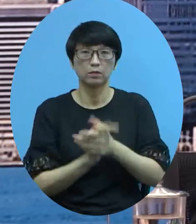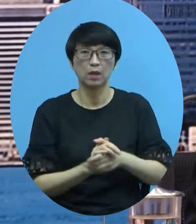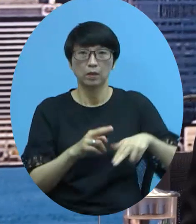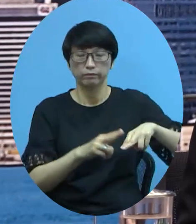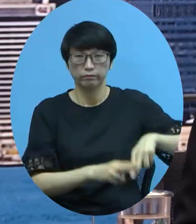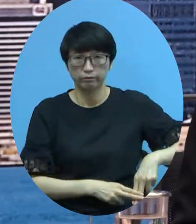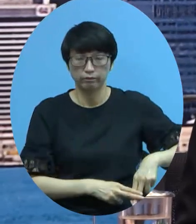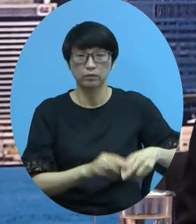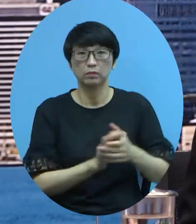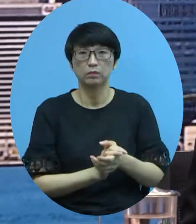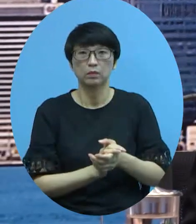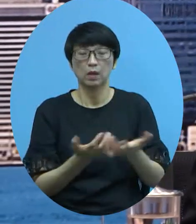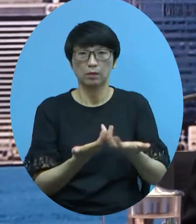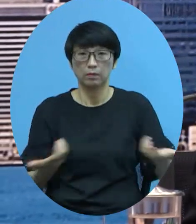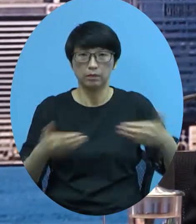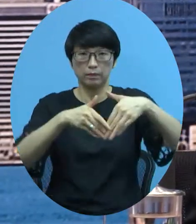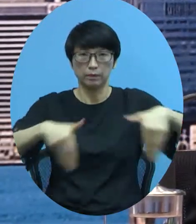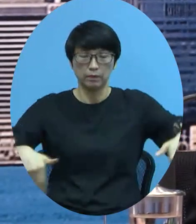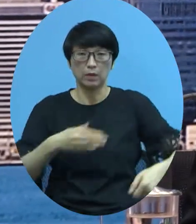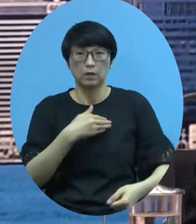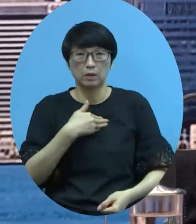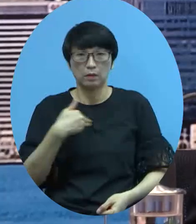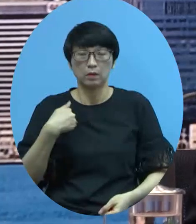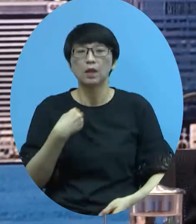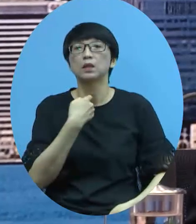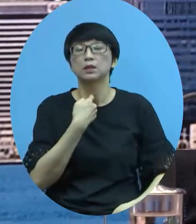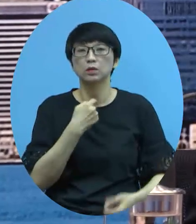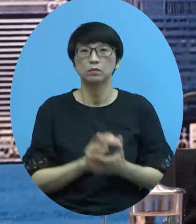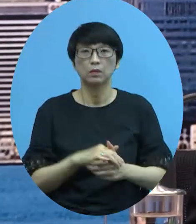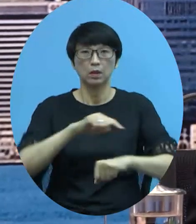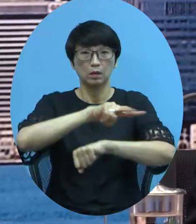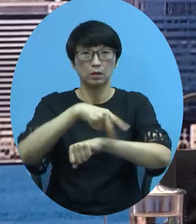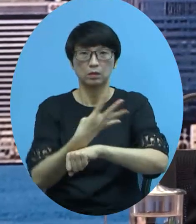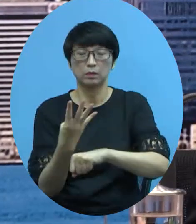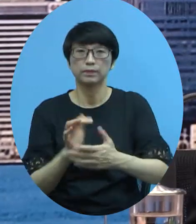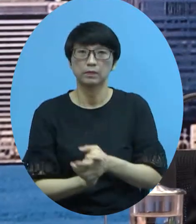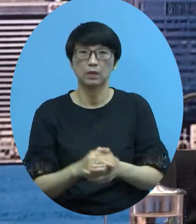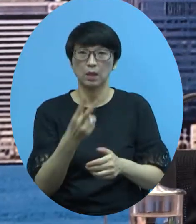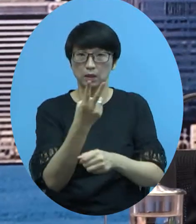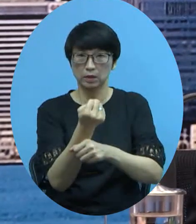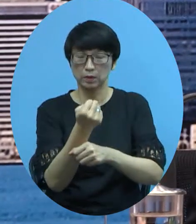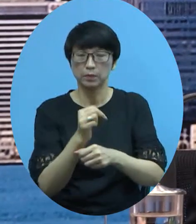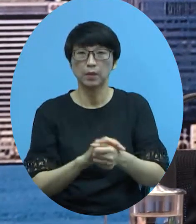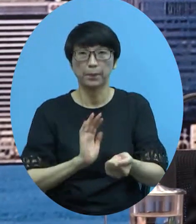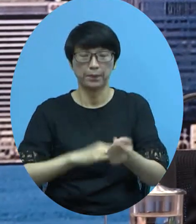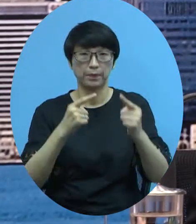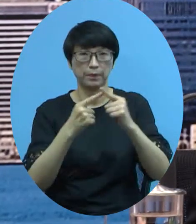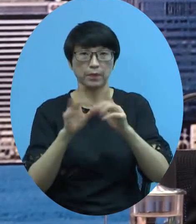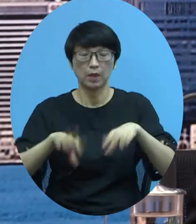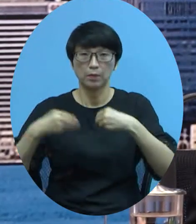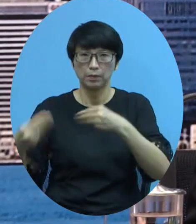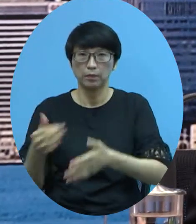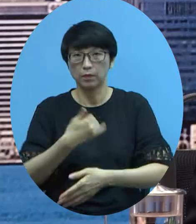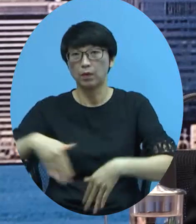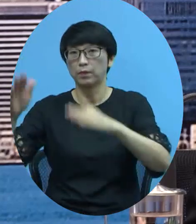留院接受隔離嘅治療。咁喺過去24小時咧，有20位確診嘅病人康復出院